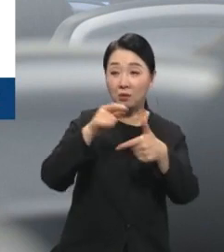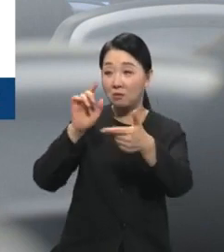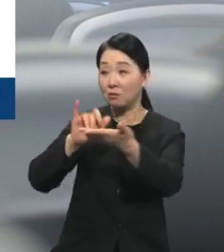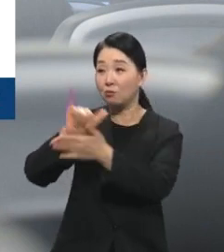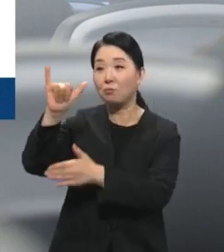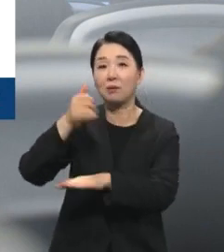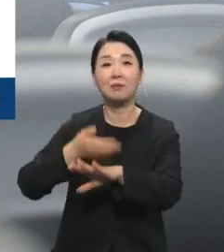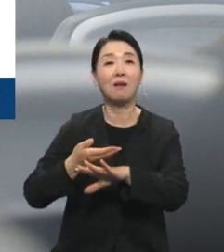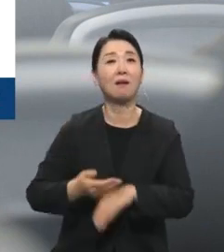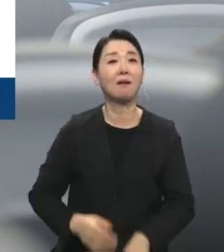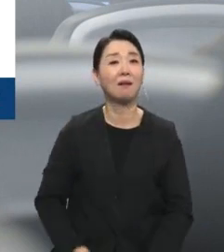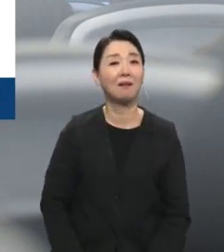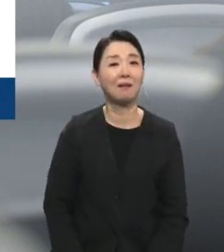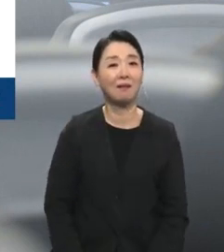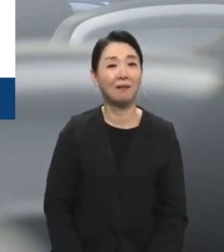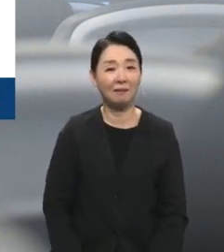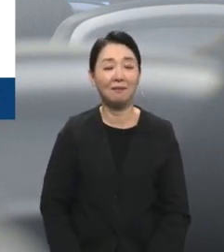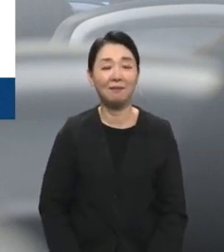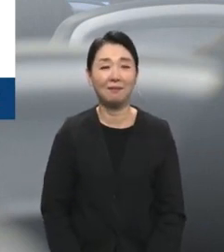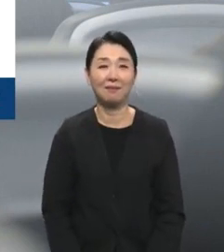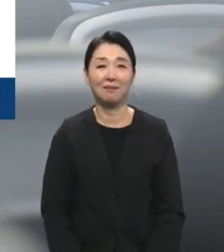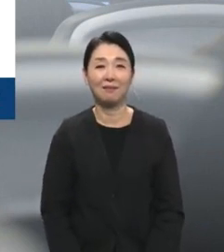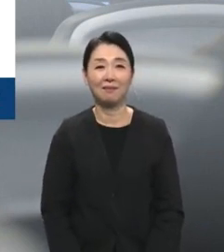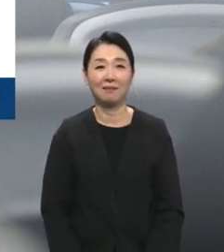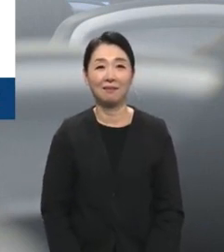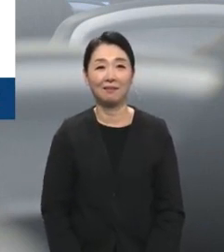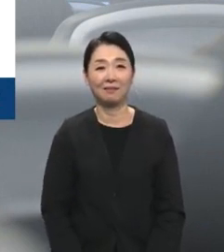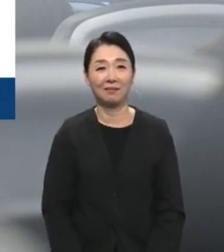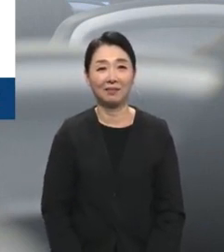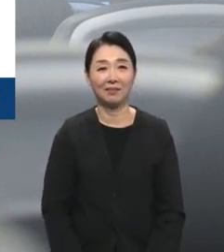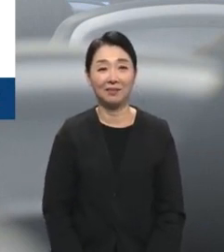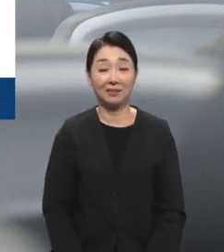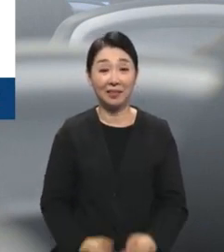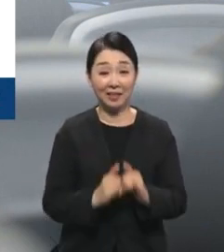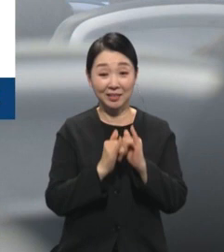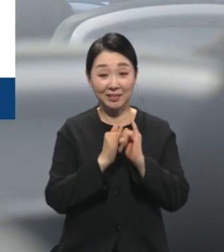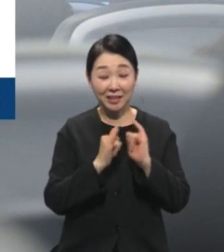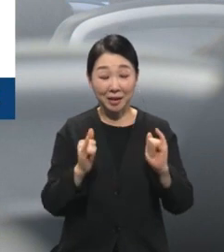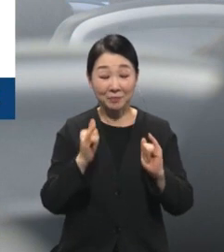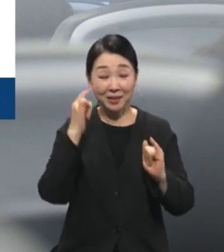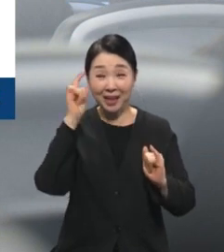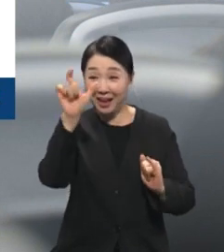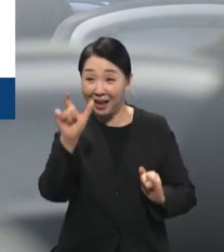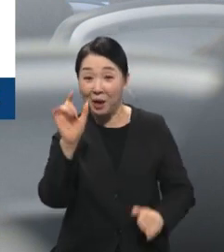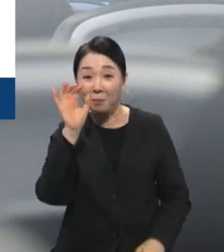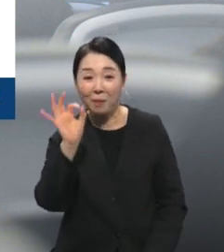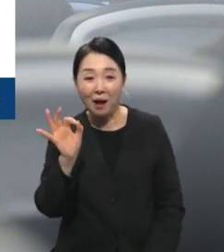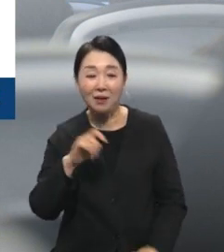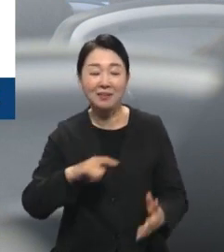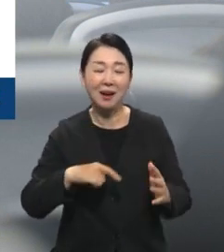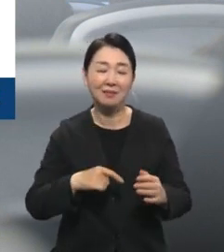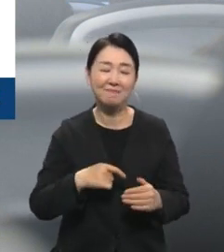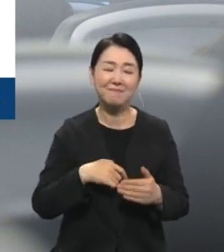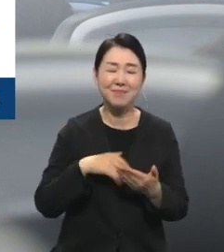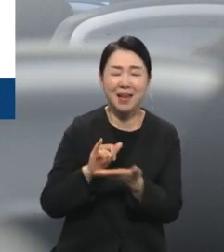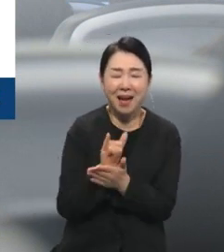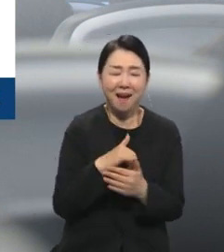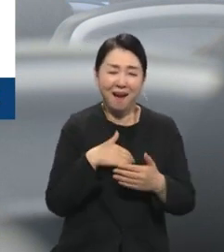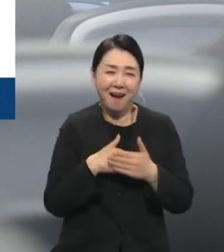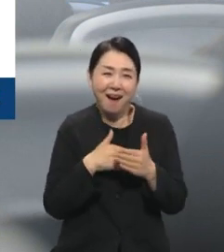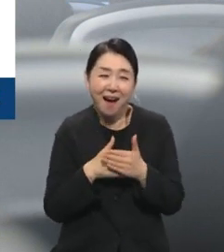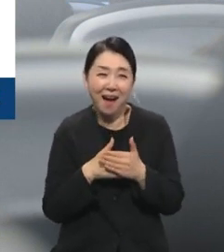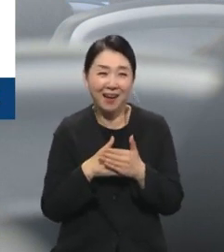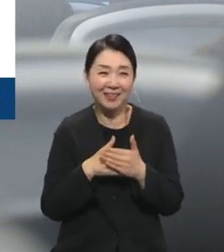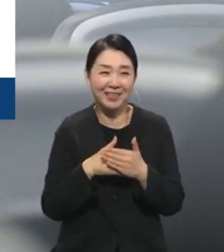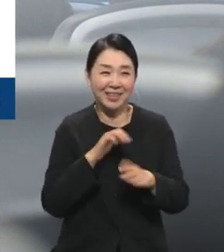천지 차이에요 집 가는게 아 그러니깐요 그래서 이제 실제로 이제 사람들의 의견들을 보면 아 정말 그 안에서 비행내내 마음 졸였는데 무사에